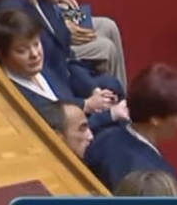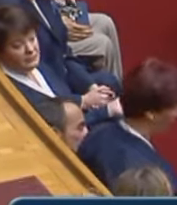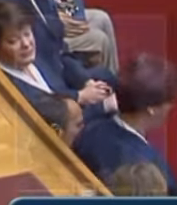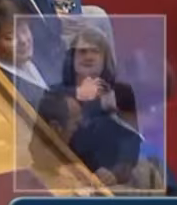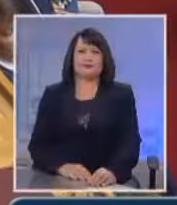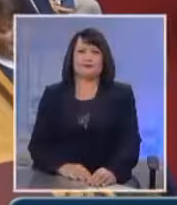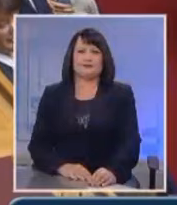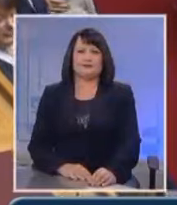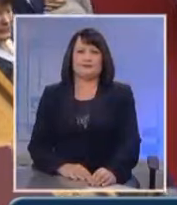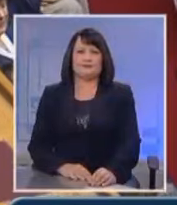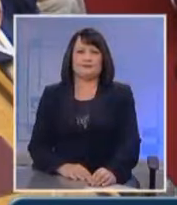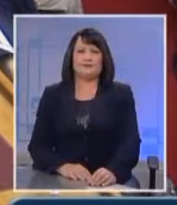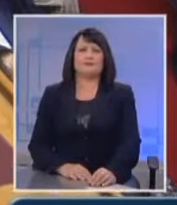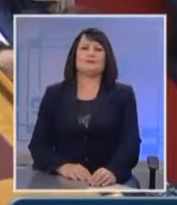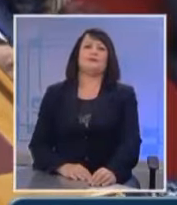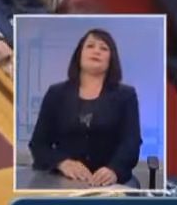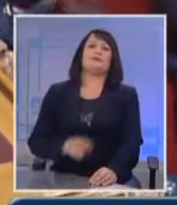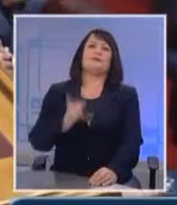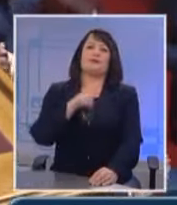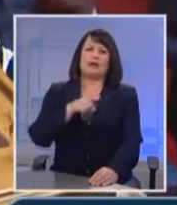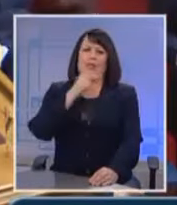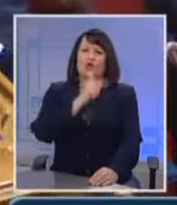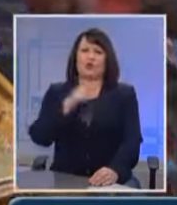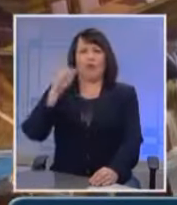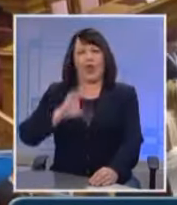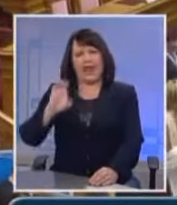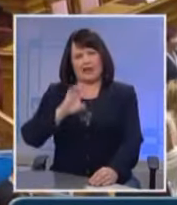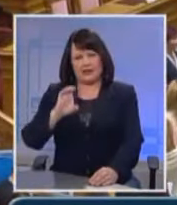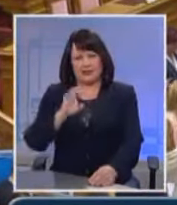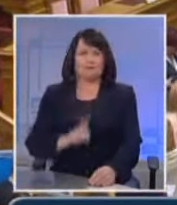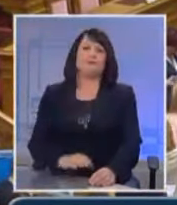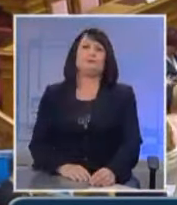Ρέκτορ Καλογεροπούλου Ελένη.